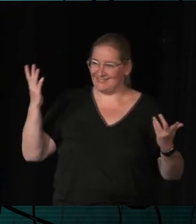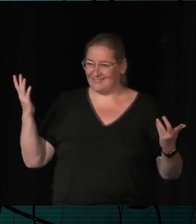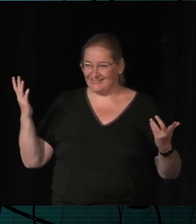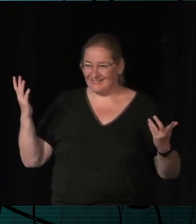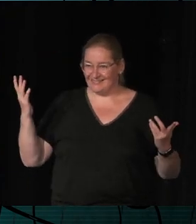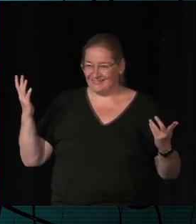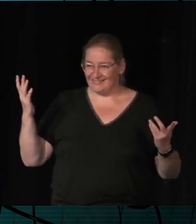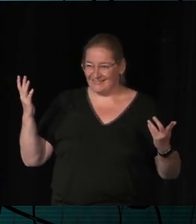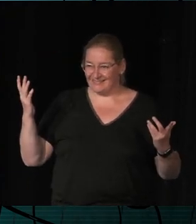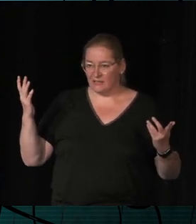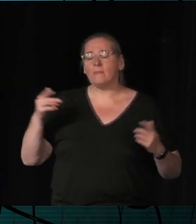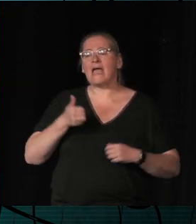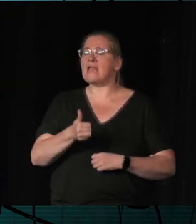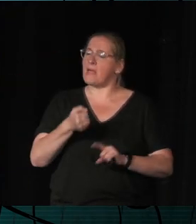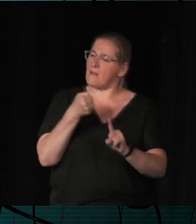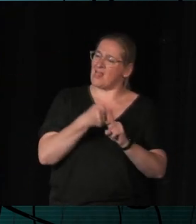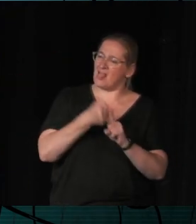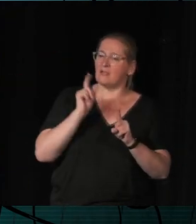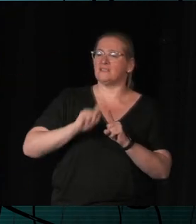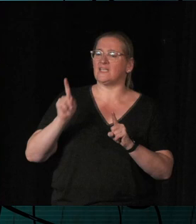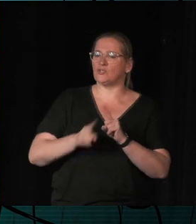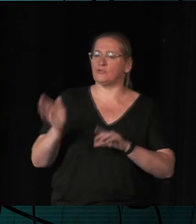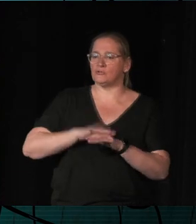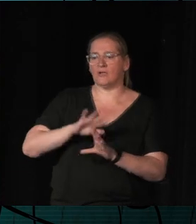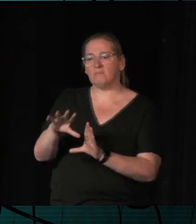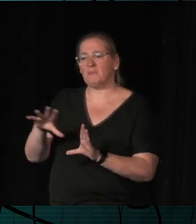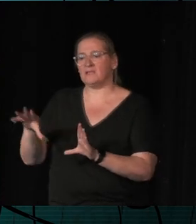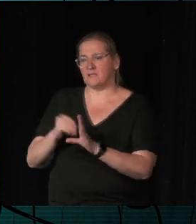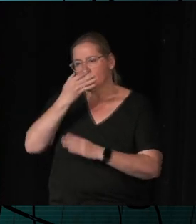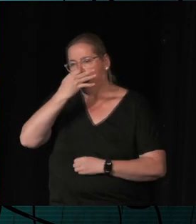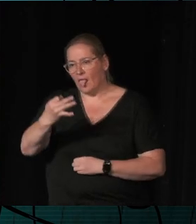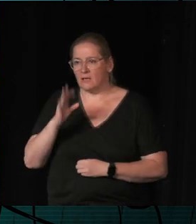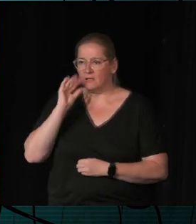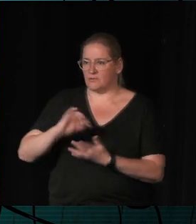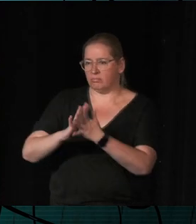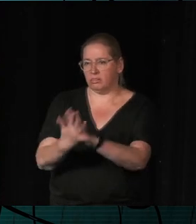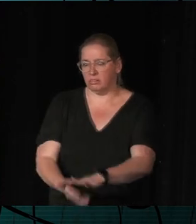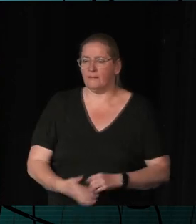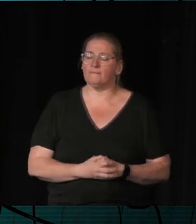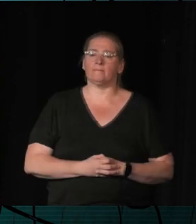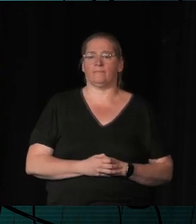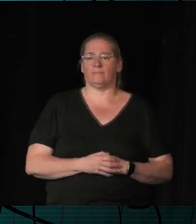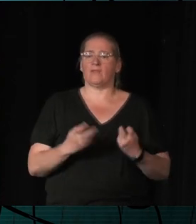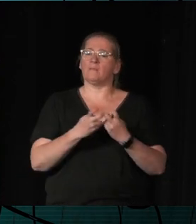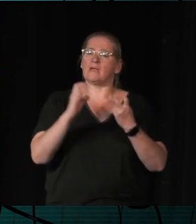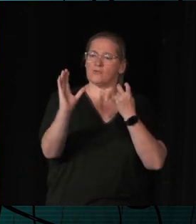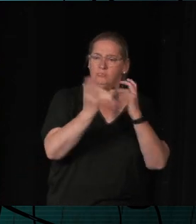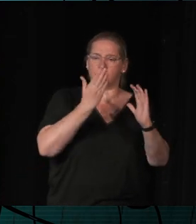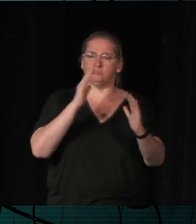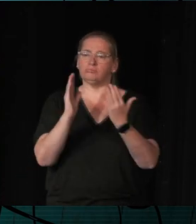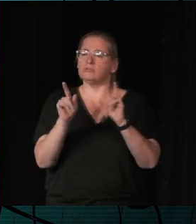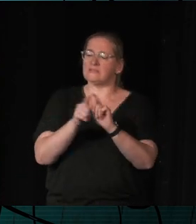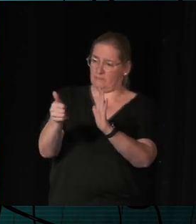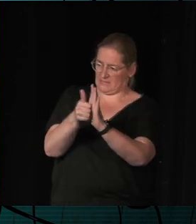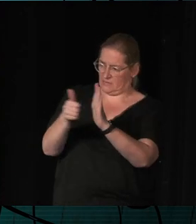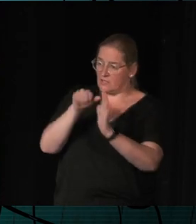retomber dans les travers de ce qu'elle combat elle-même en fait. Donc oui, de ce point de vue-là, il est excessivement difficile. Mais tu parles des cinématiques et de ce qui arrive à un personnage connu et beaucoup